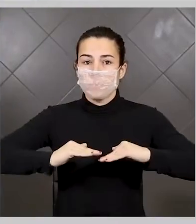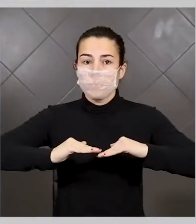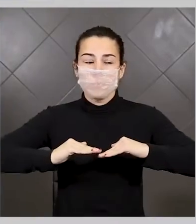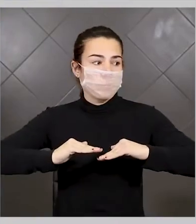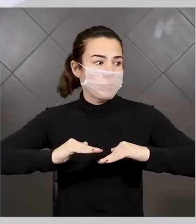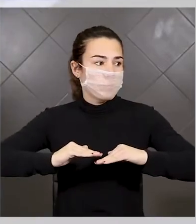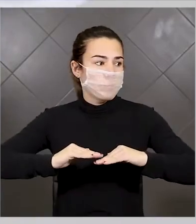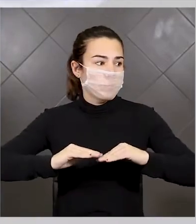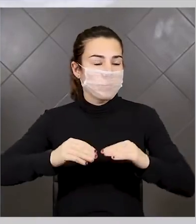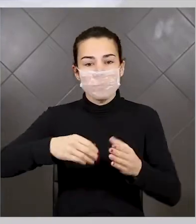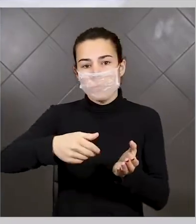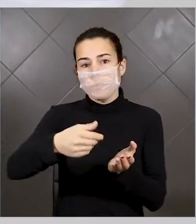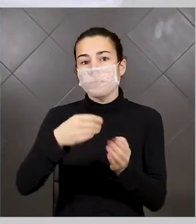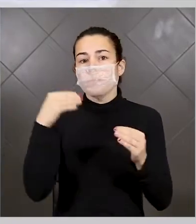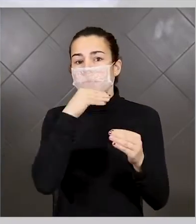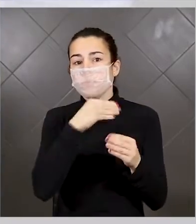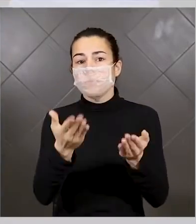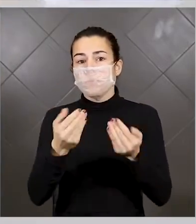i traurem el paper.